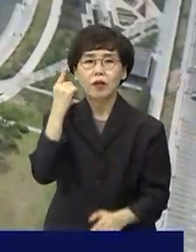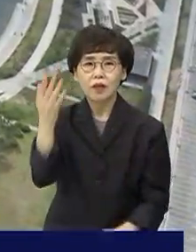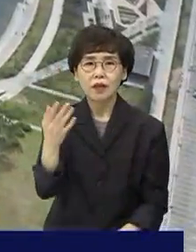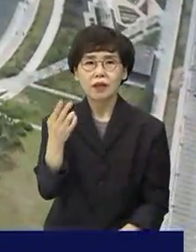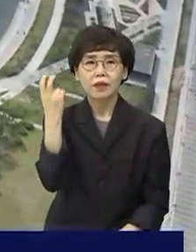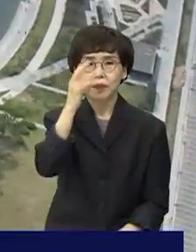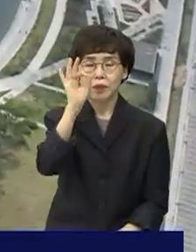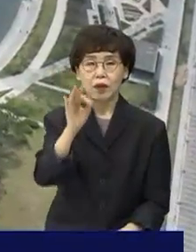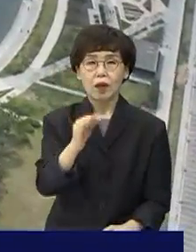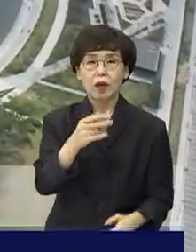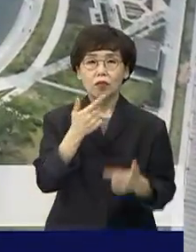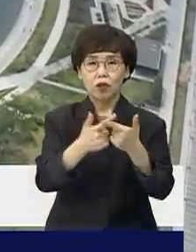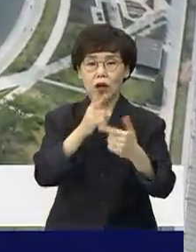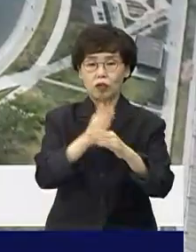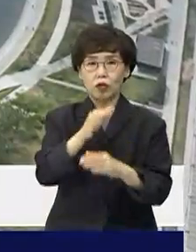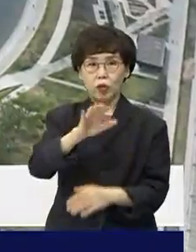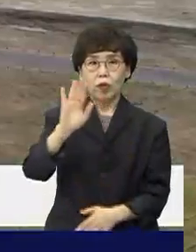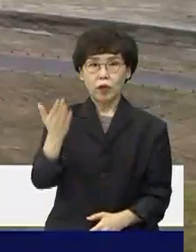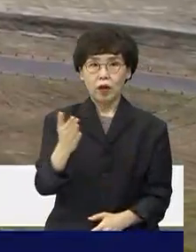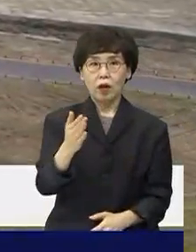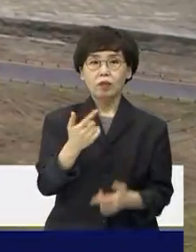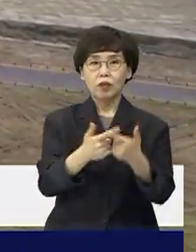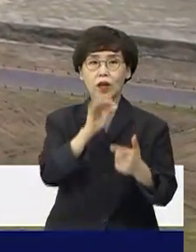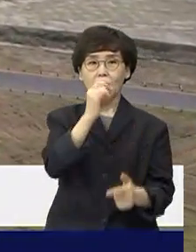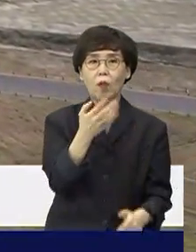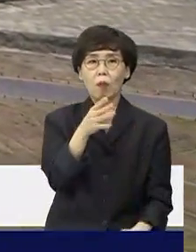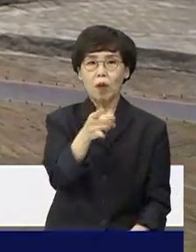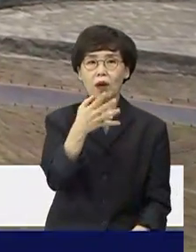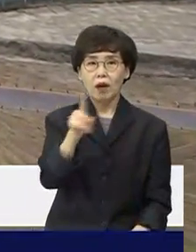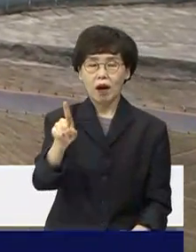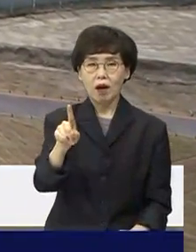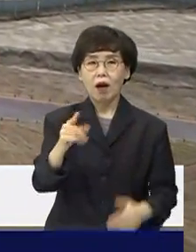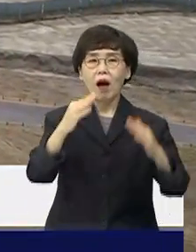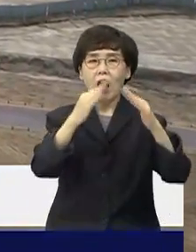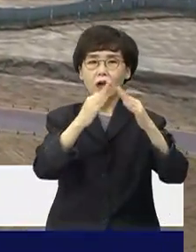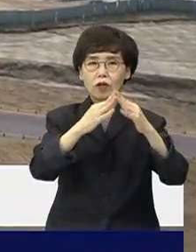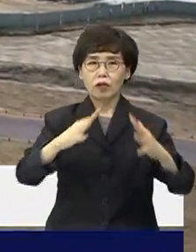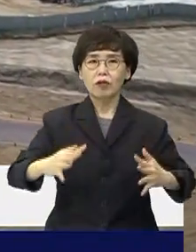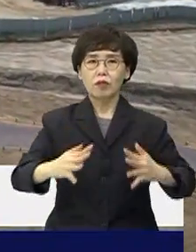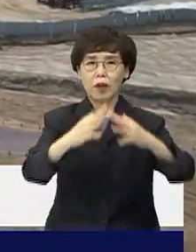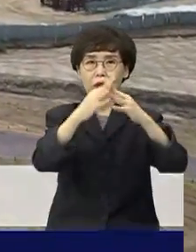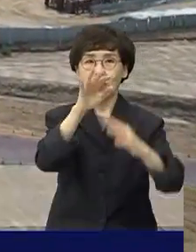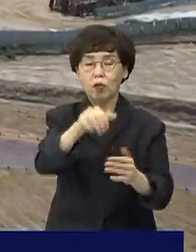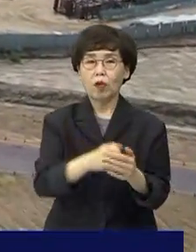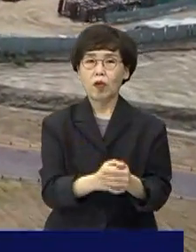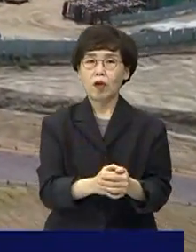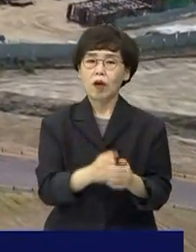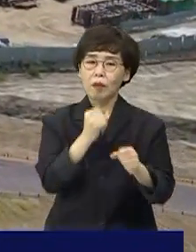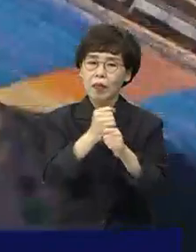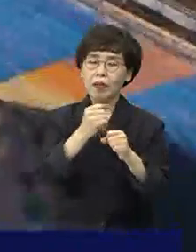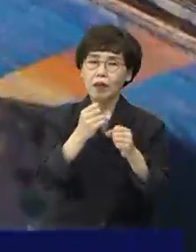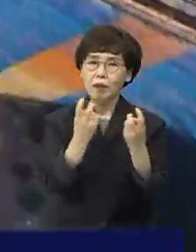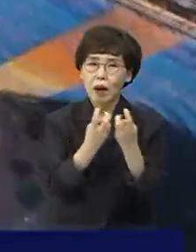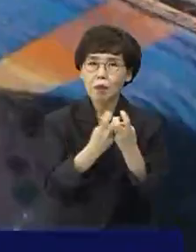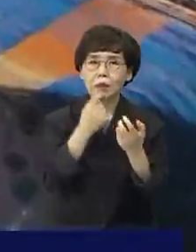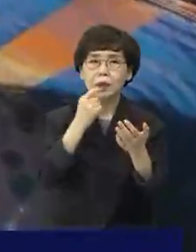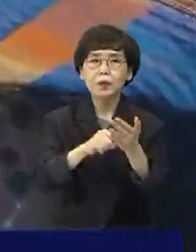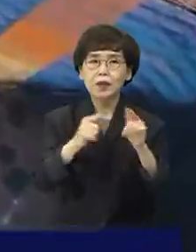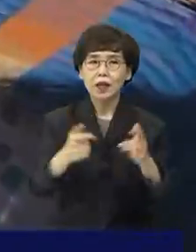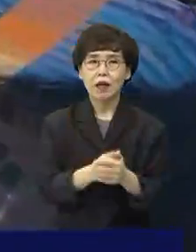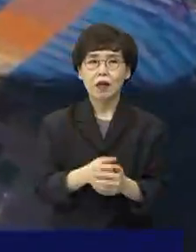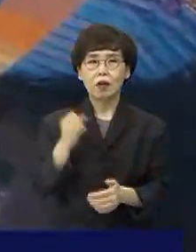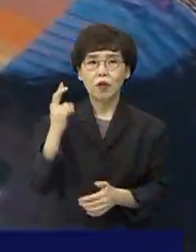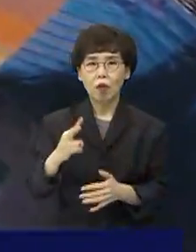부산 북항의 랜드마크가 될 부산 오페라하우스 공사 현장입니다. 까다로운 공법과 공사비 조달의